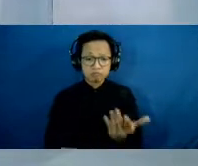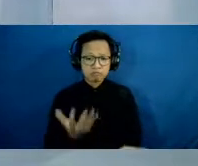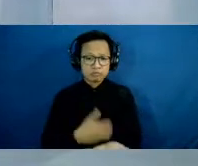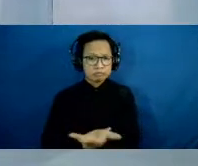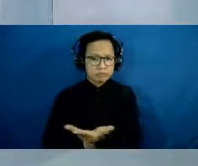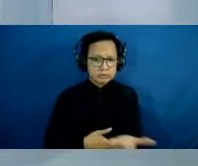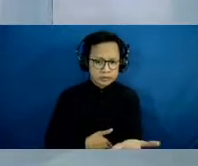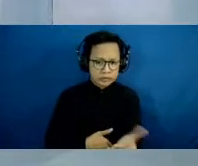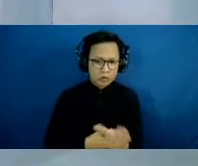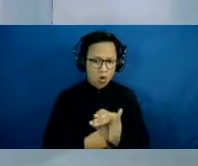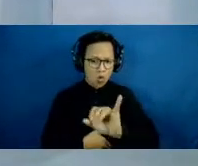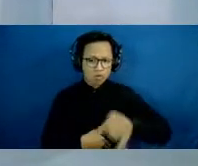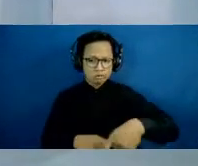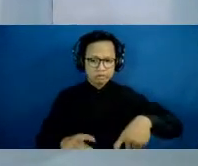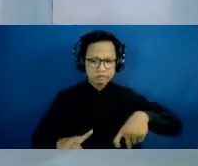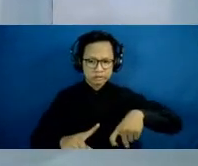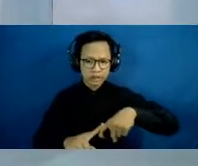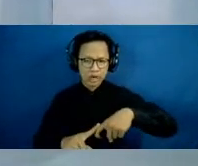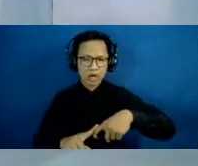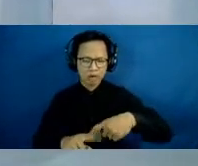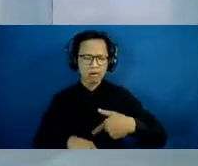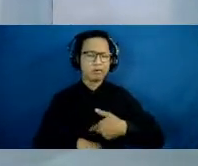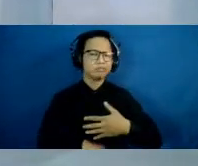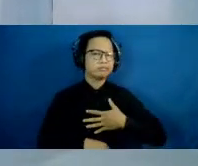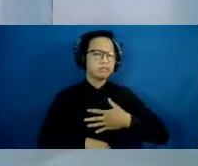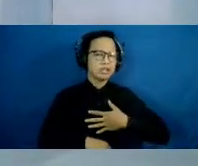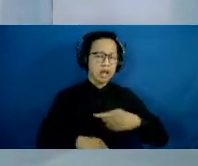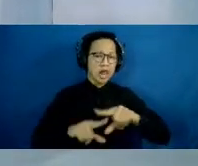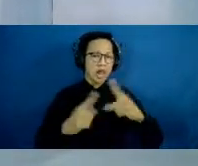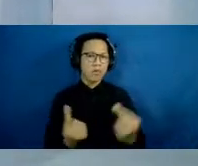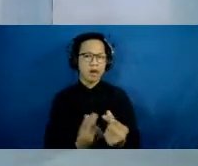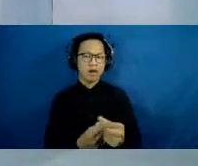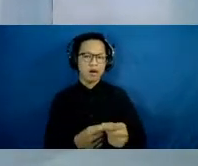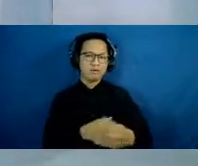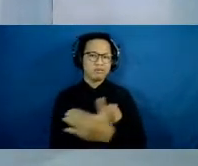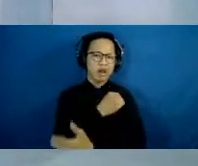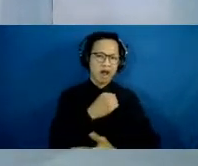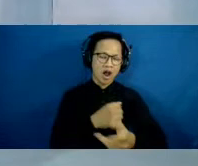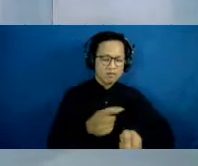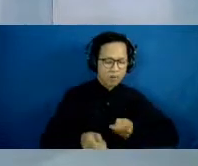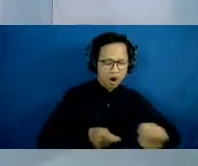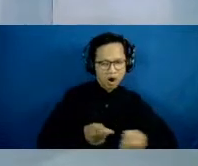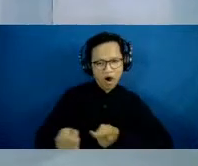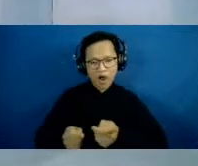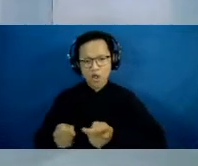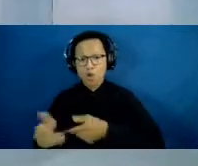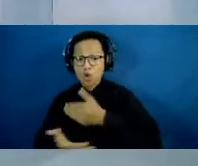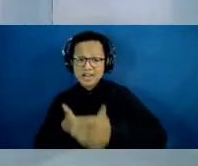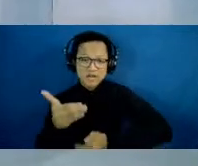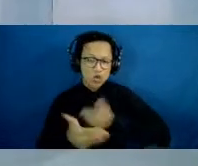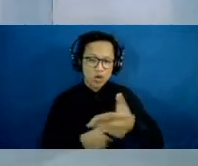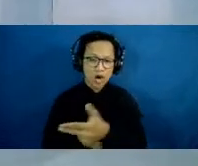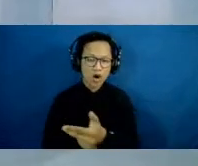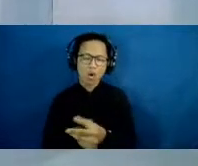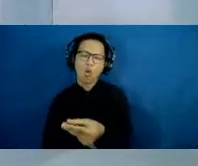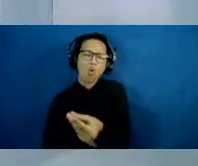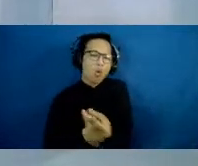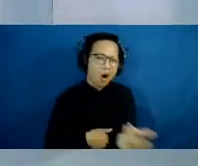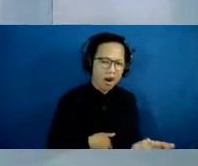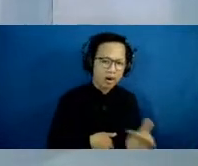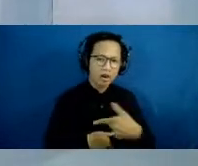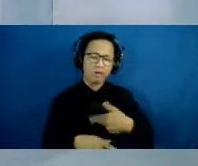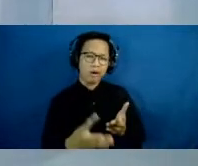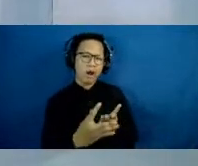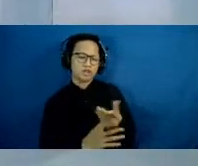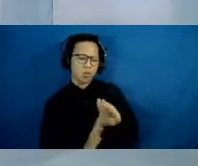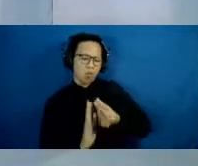saya disclaimer dulu bahwa kita adalah lembaga negara yang mengatur dan mengawasi industri keuangan. Jadi nanti akses permodalannya jangan ke kita.